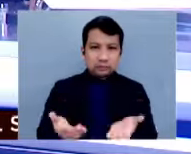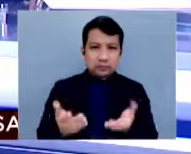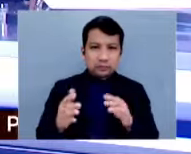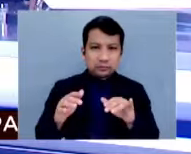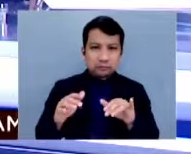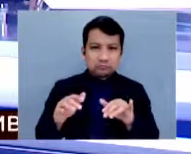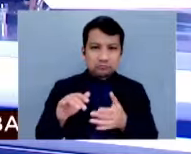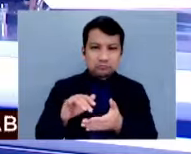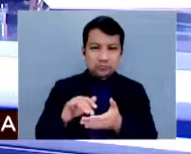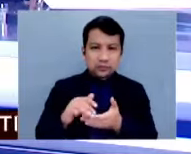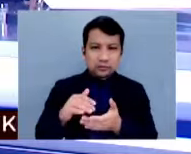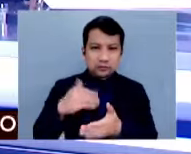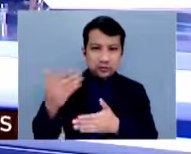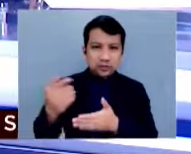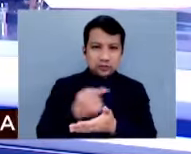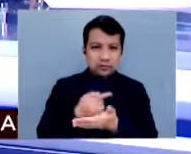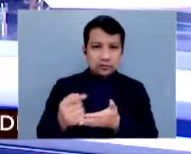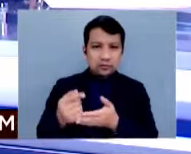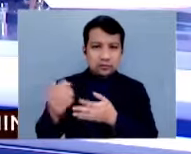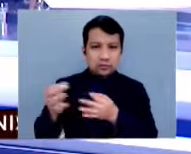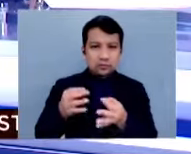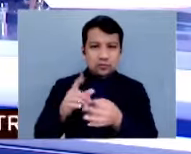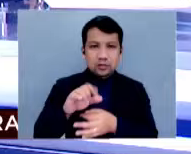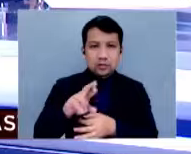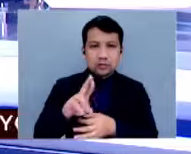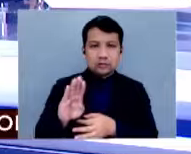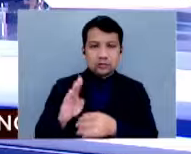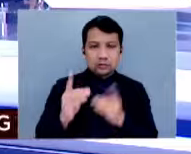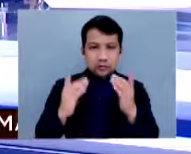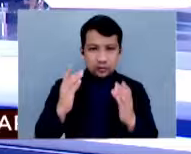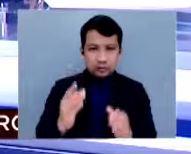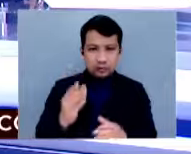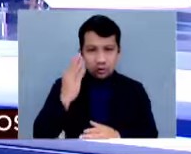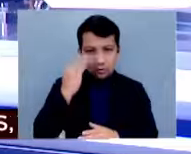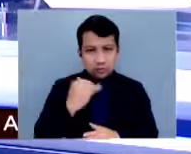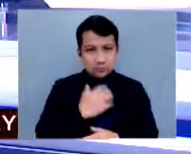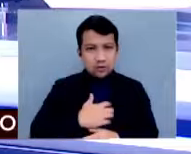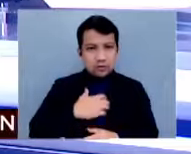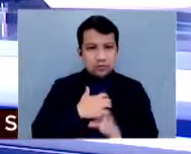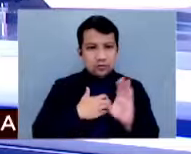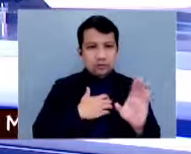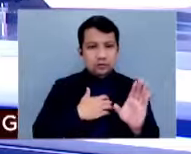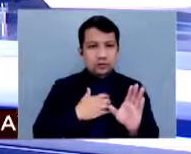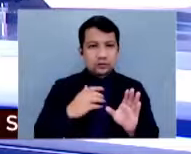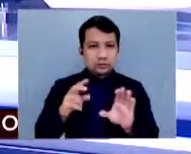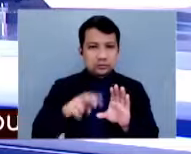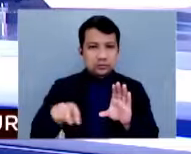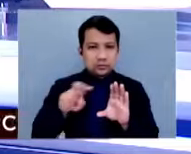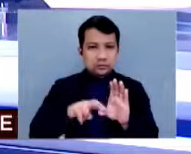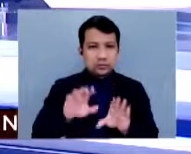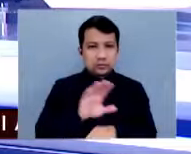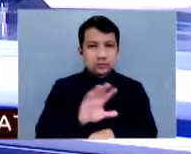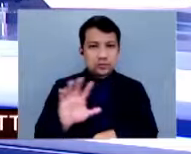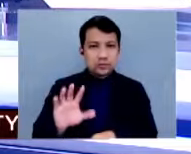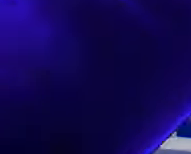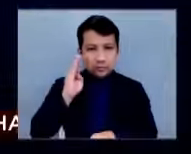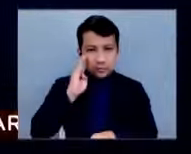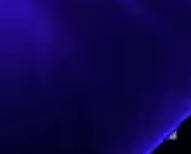na linggo, pagpapaliwanagin ng LTFRB ang tsuper matapos ireklamo ng pasahero. Nasa frontline balitang yan, Brian